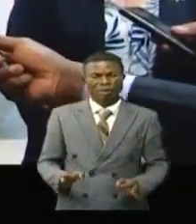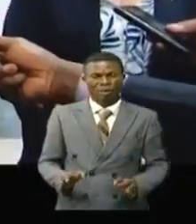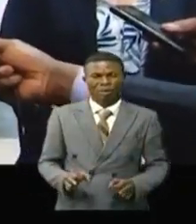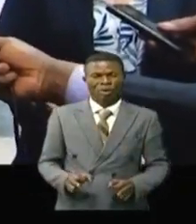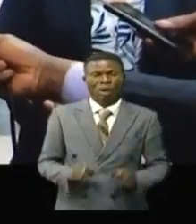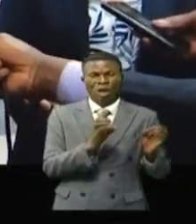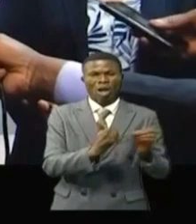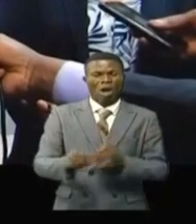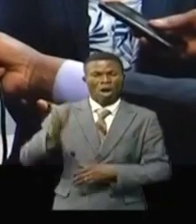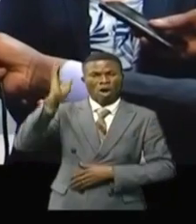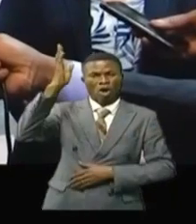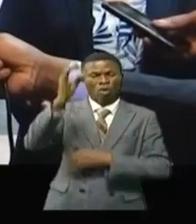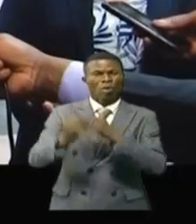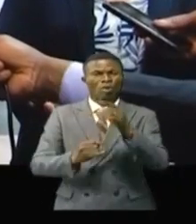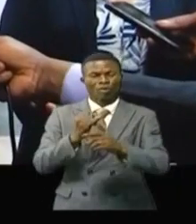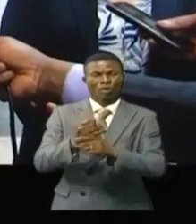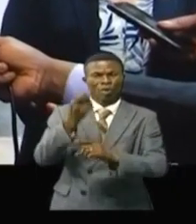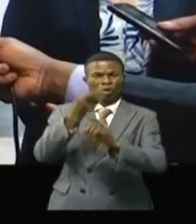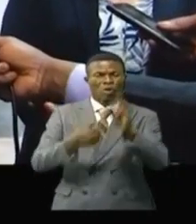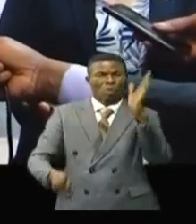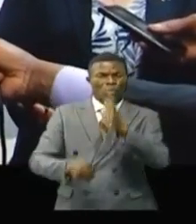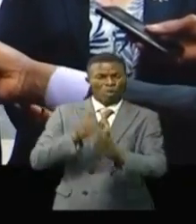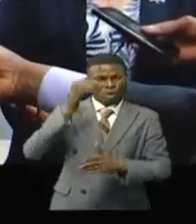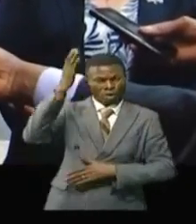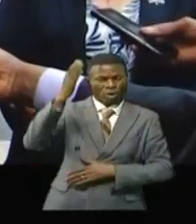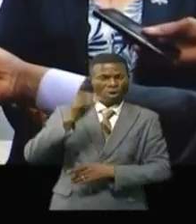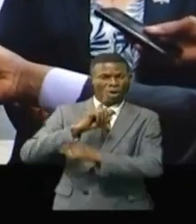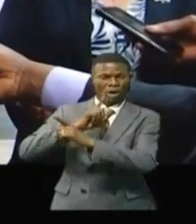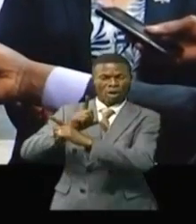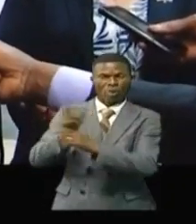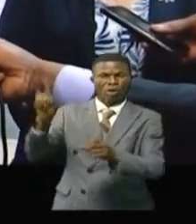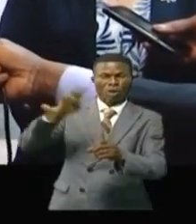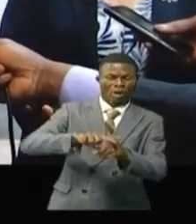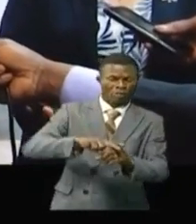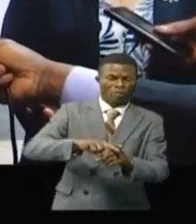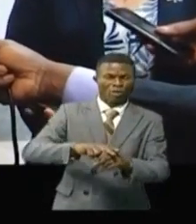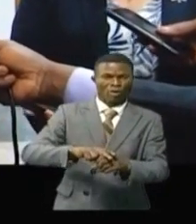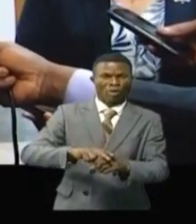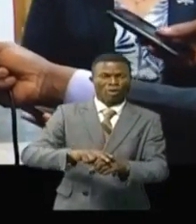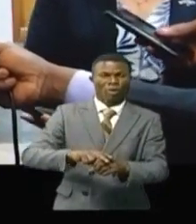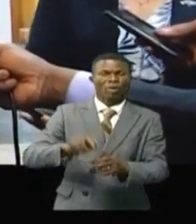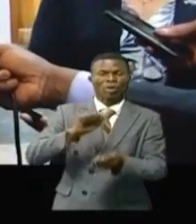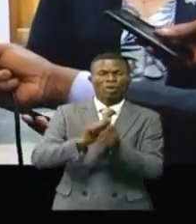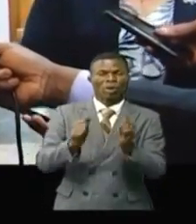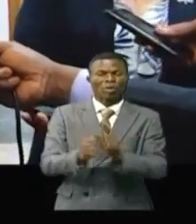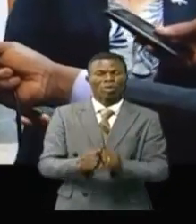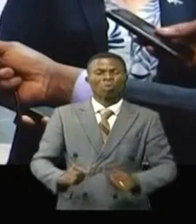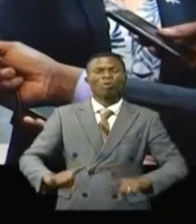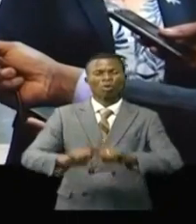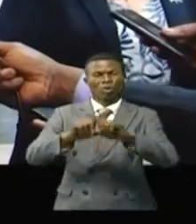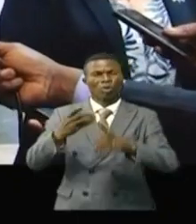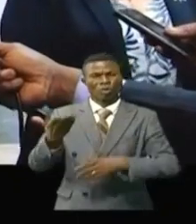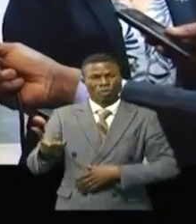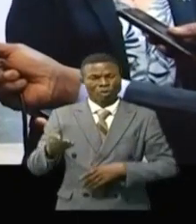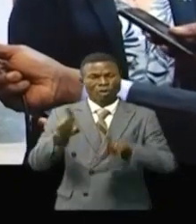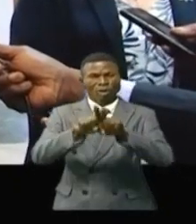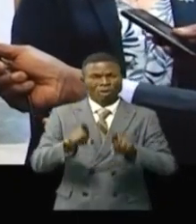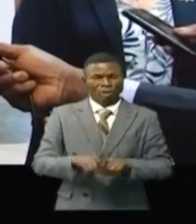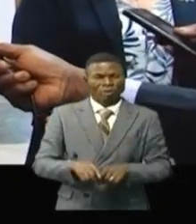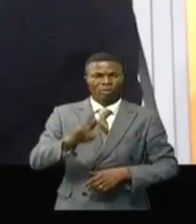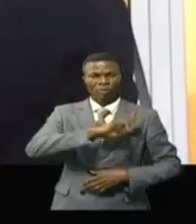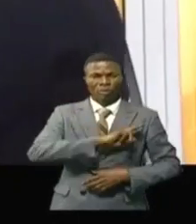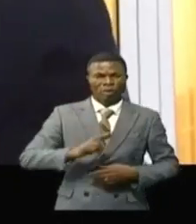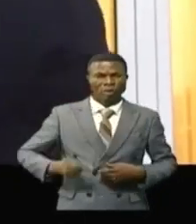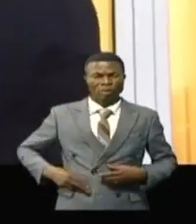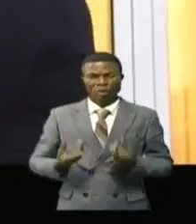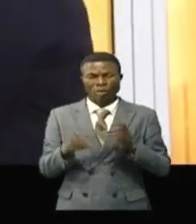une conférence internationale en novembre sur la prévention des violences en situation de conflit. Et la RDC sera